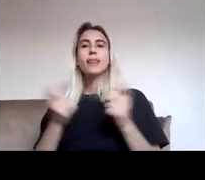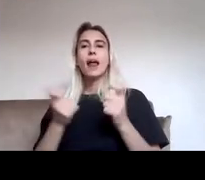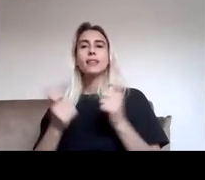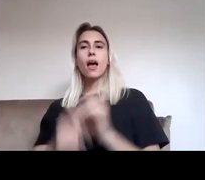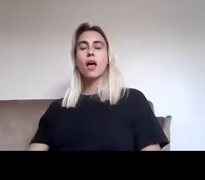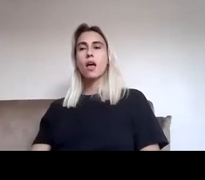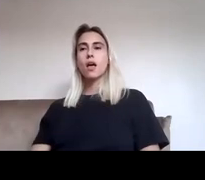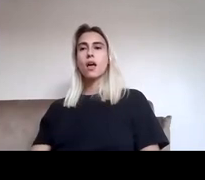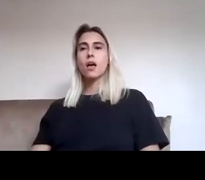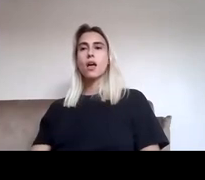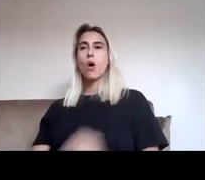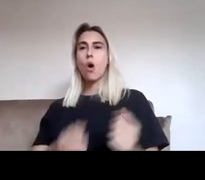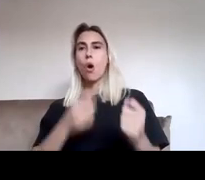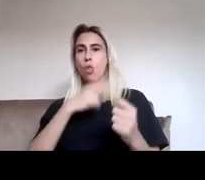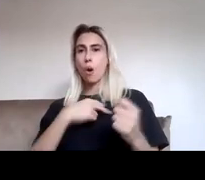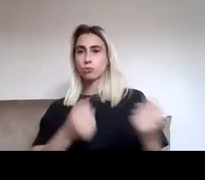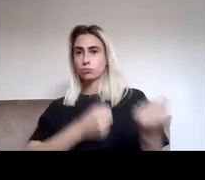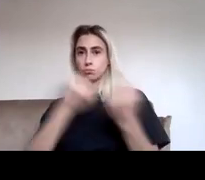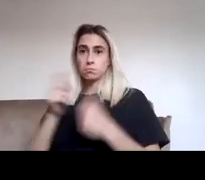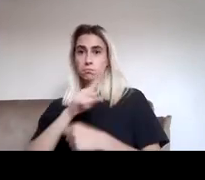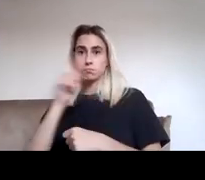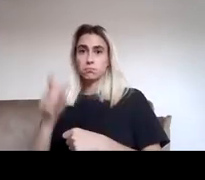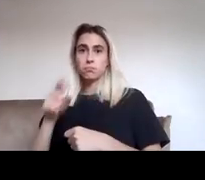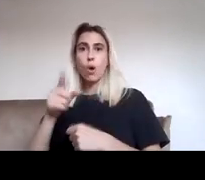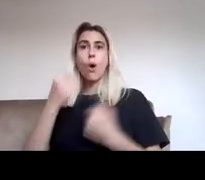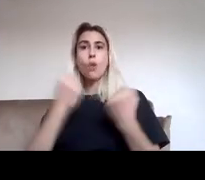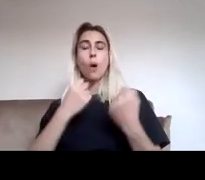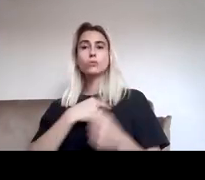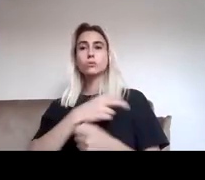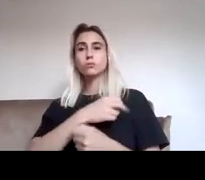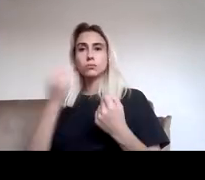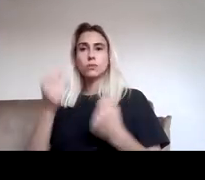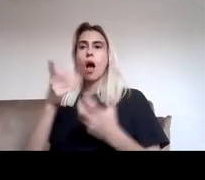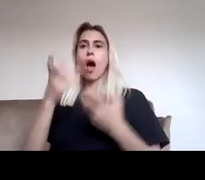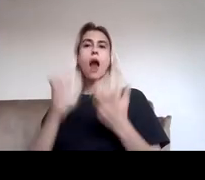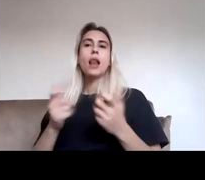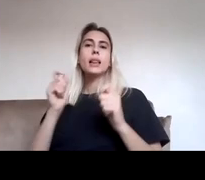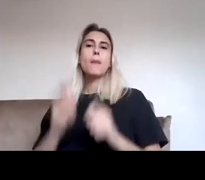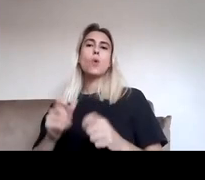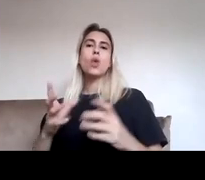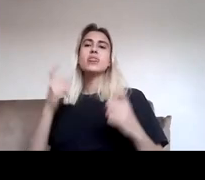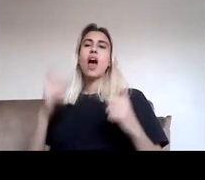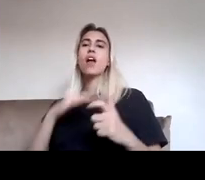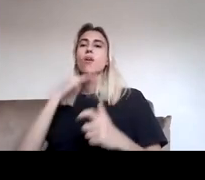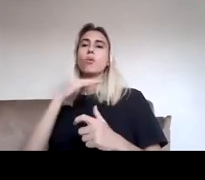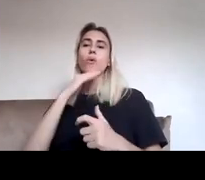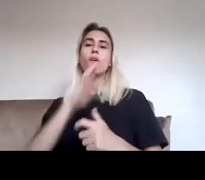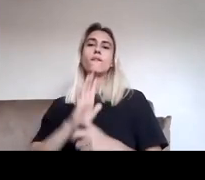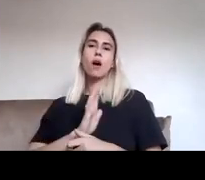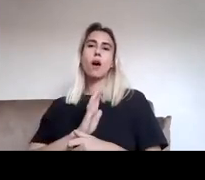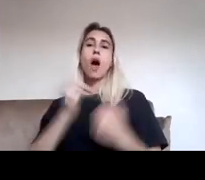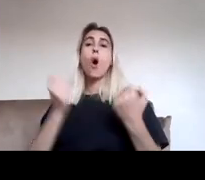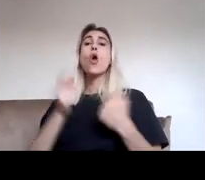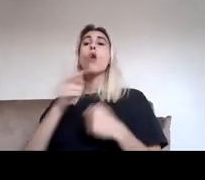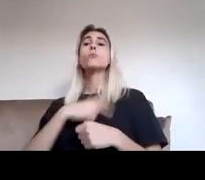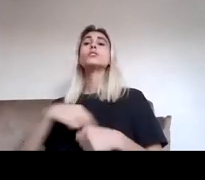Aparatı otobüs mü taşıyacak? Otobüs taşıyacaksa otobüsün içerisinde hem ağırlık yapıyor hem yer kaplıyor. Otobüs taşımayacaksa